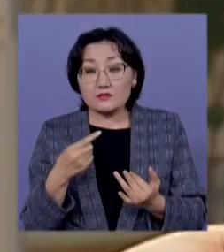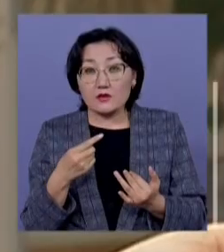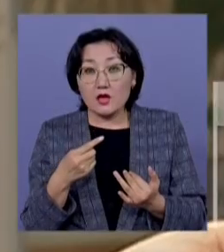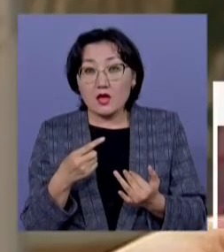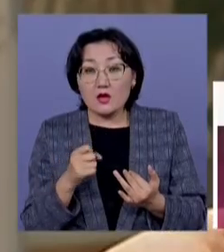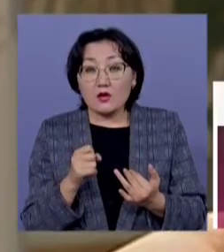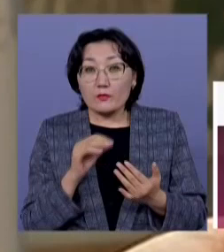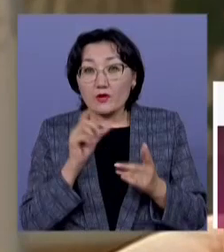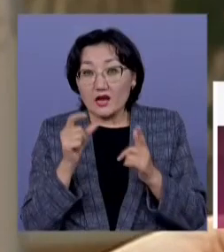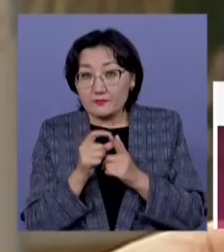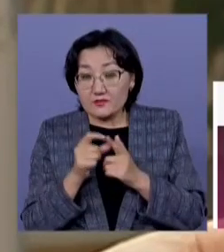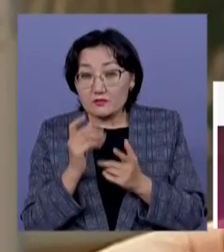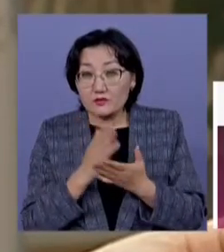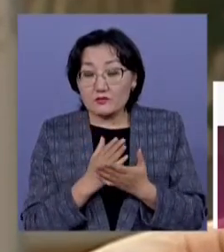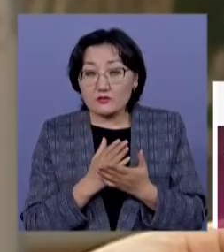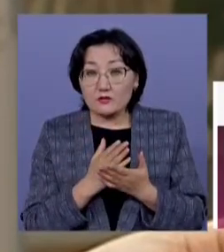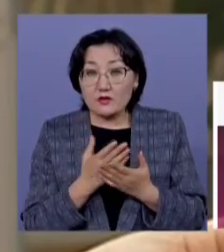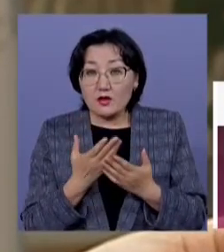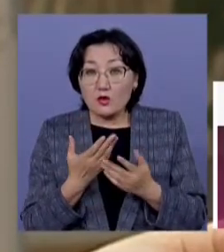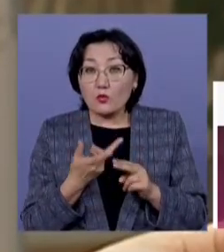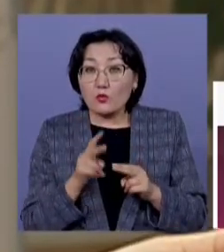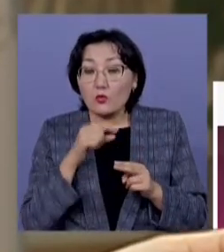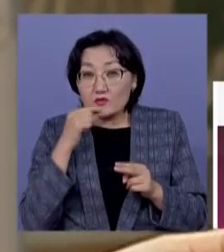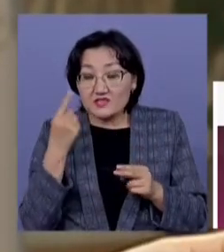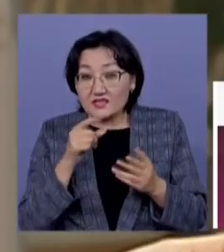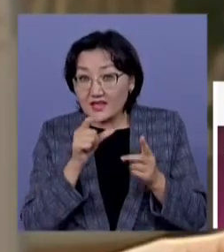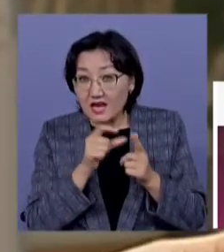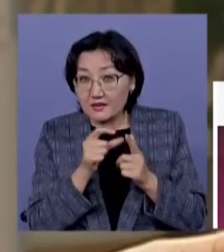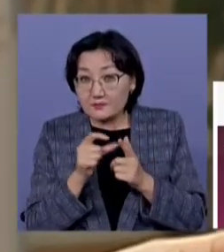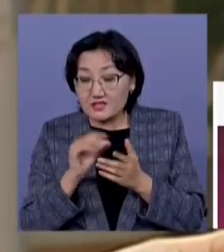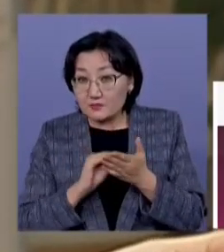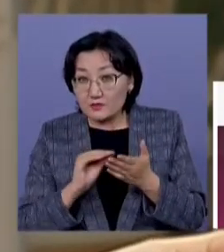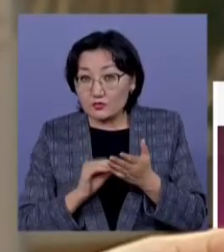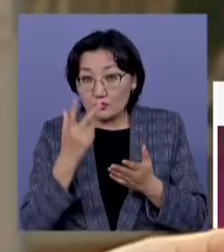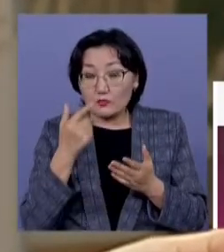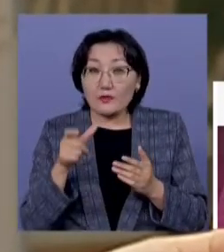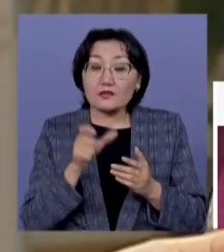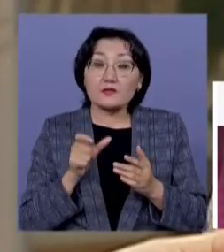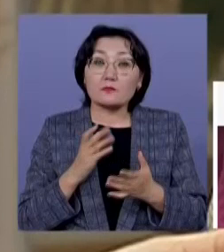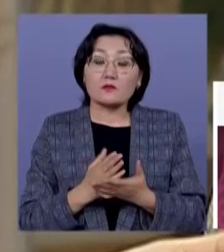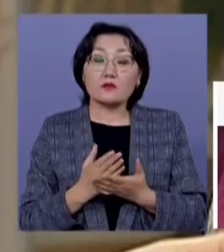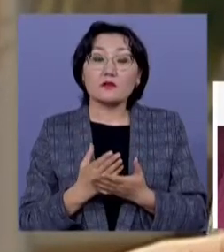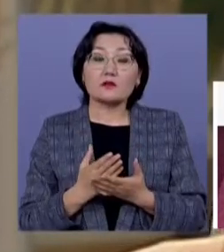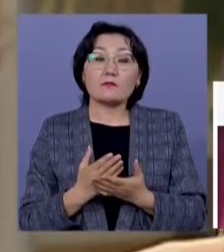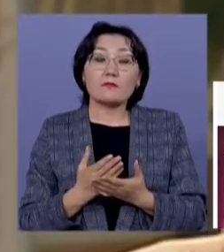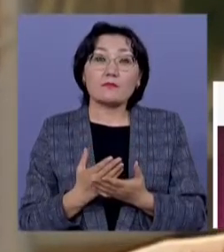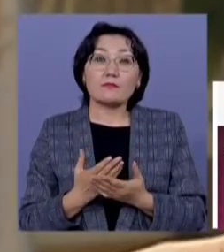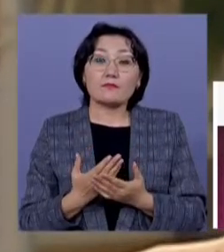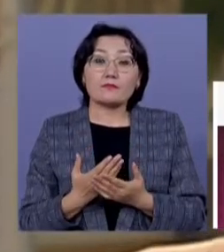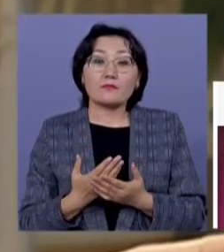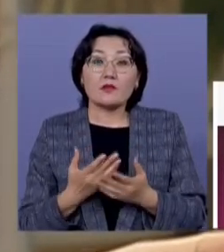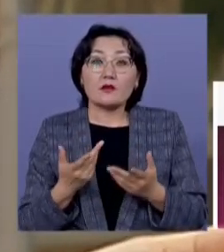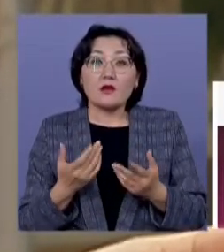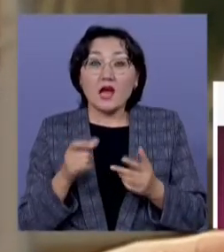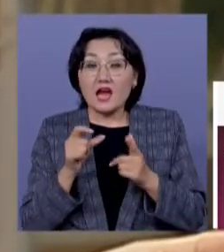жатырмыз. Соған әбден үйренген адамдарымыз бар арамызда. Солар анау қайда, мынау